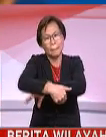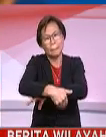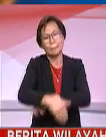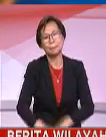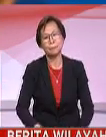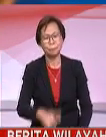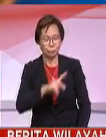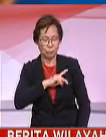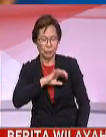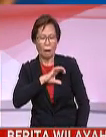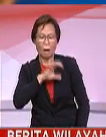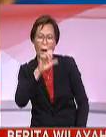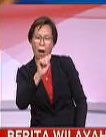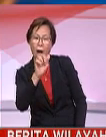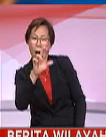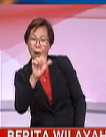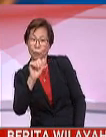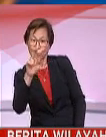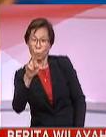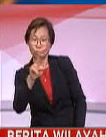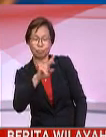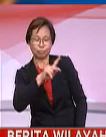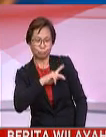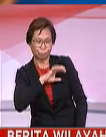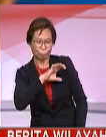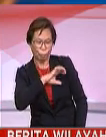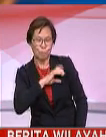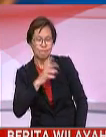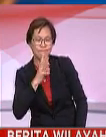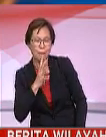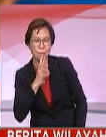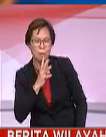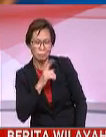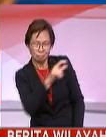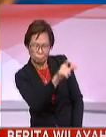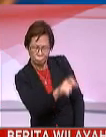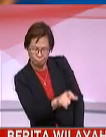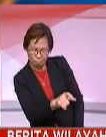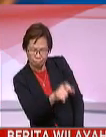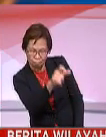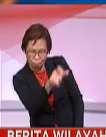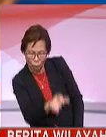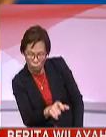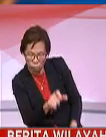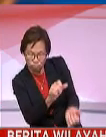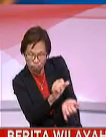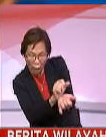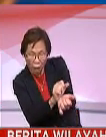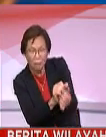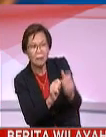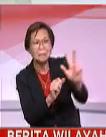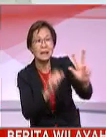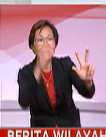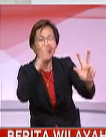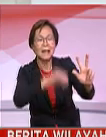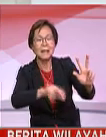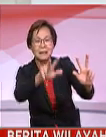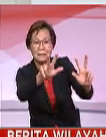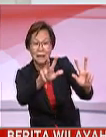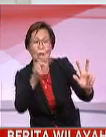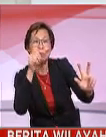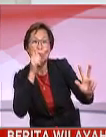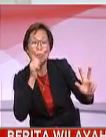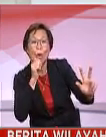Ketua Polis Daerah Arau, Superintenden Nanda Ma'aruf berkata, suspek yang ditahan, 3 lelaki dan 3 wanita